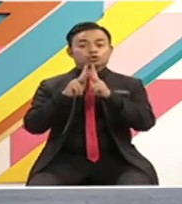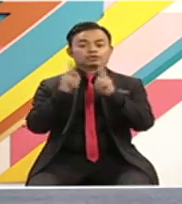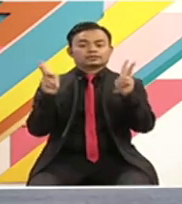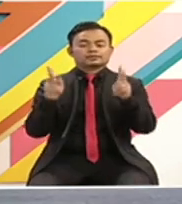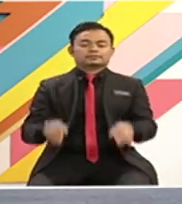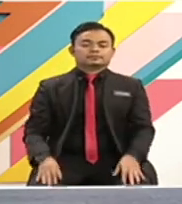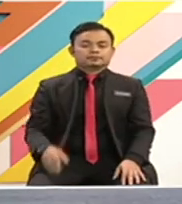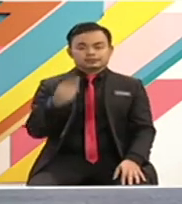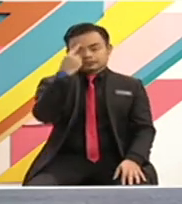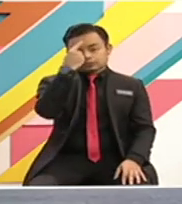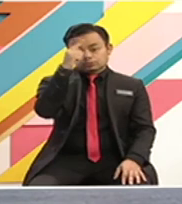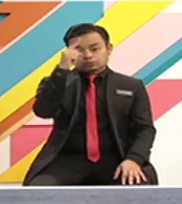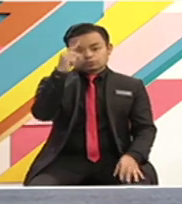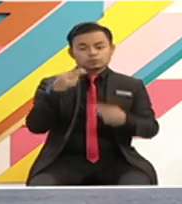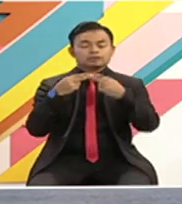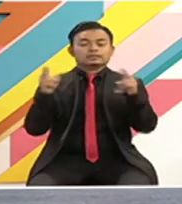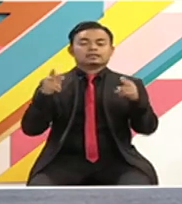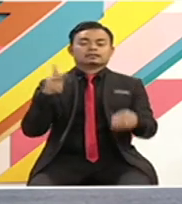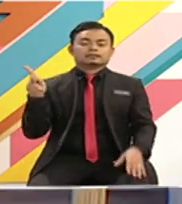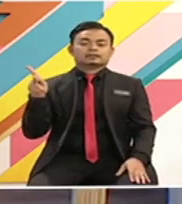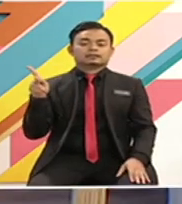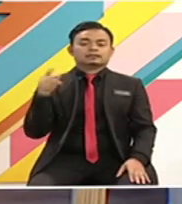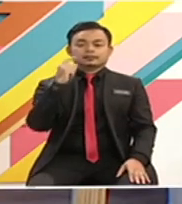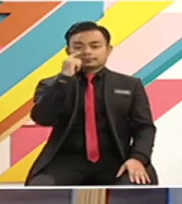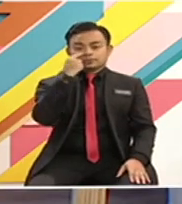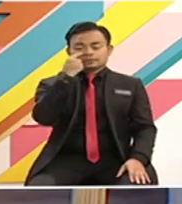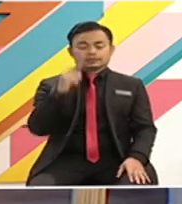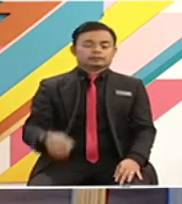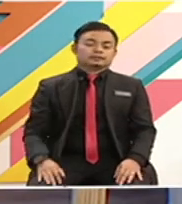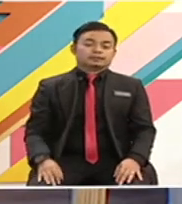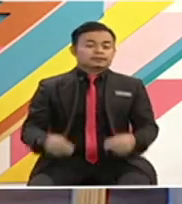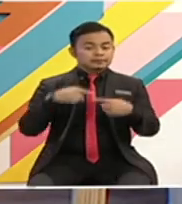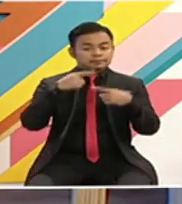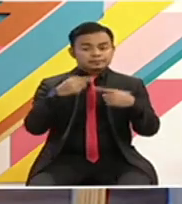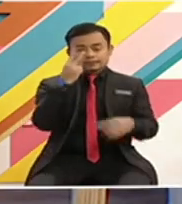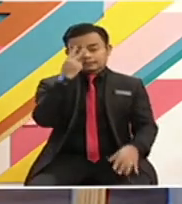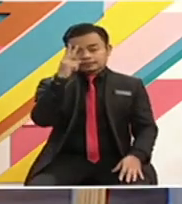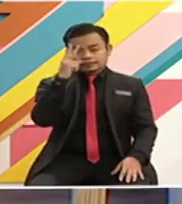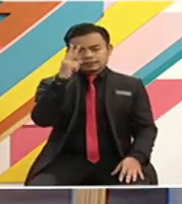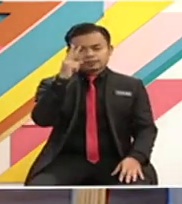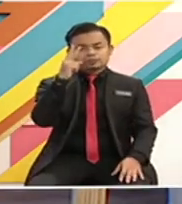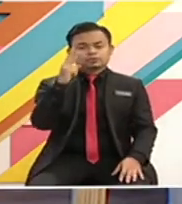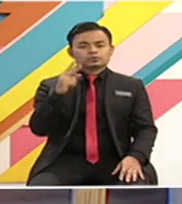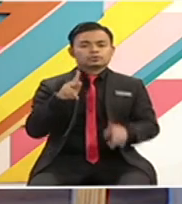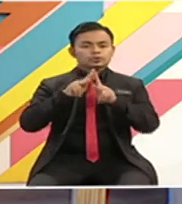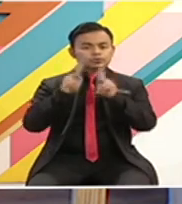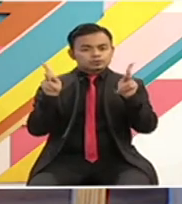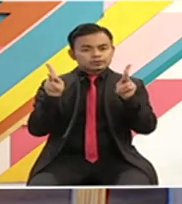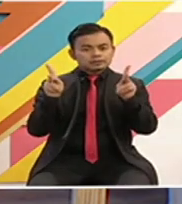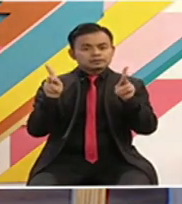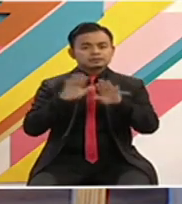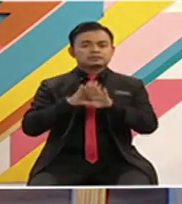menghilangkan kebosanan jadi bila kita tengok sesuatu yang kontra ditetapkan bosan lah dengan perubahan tersebut utamanya dari segi